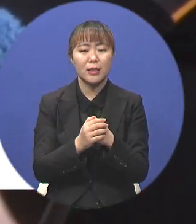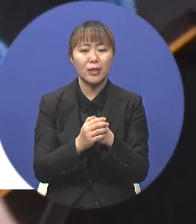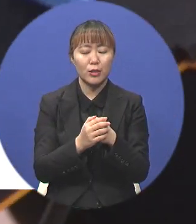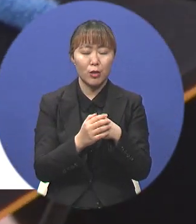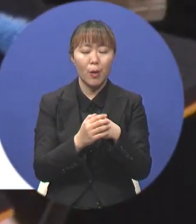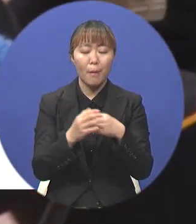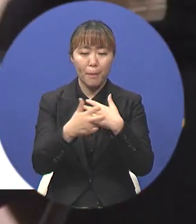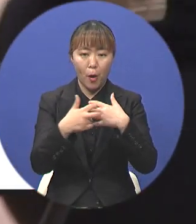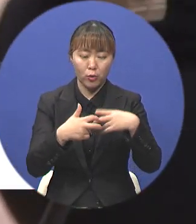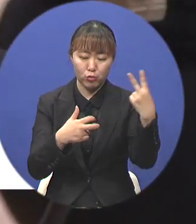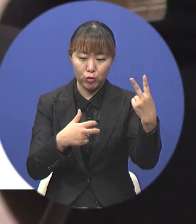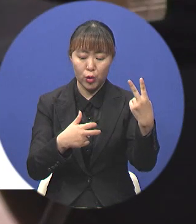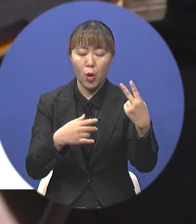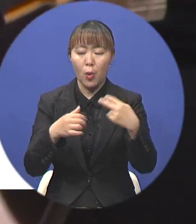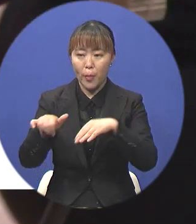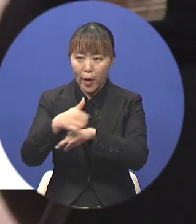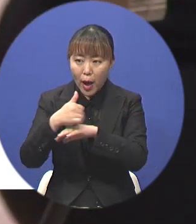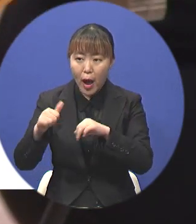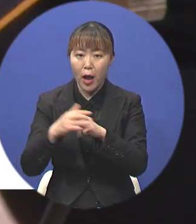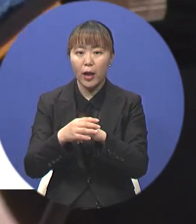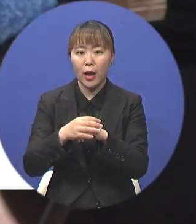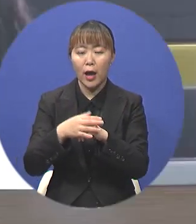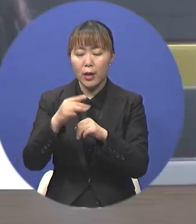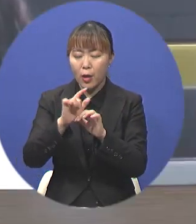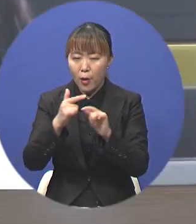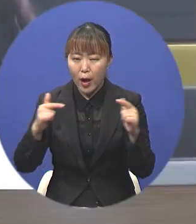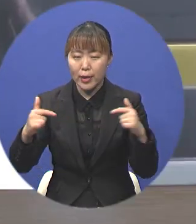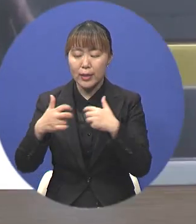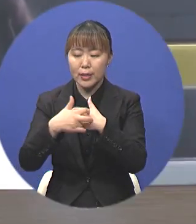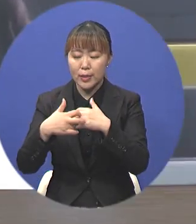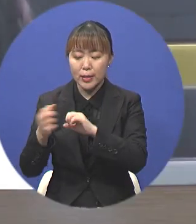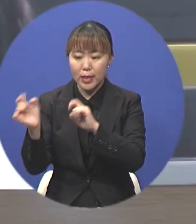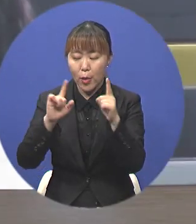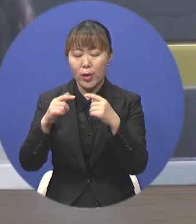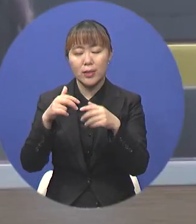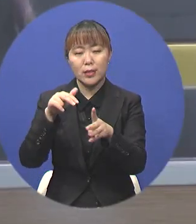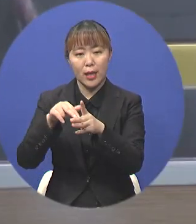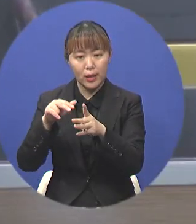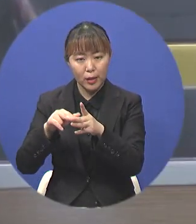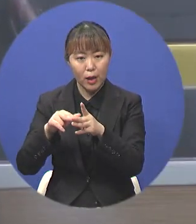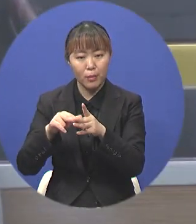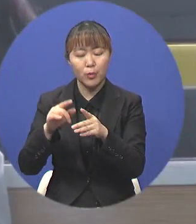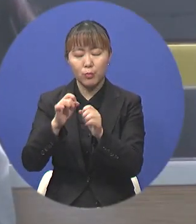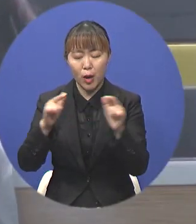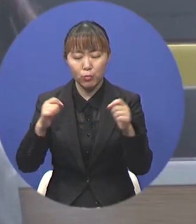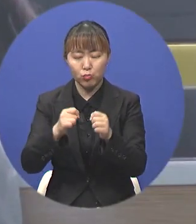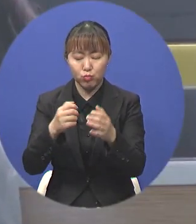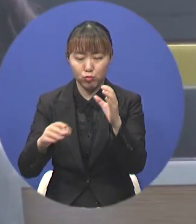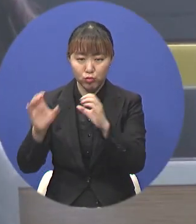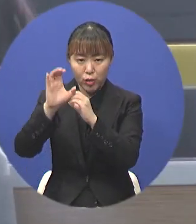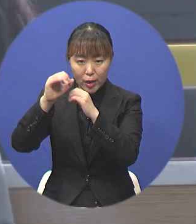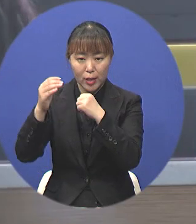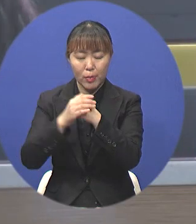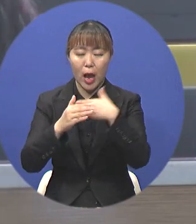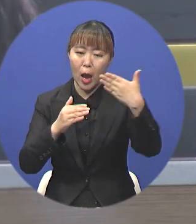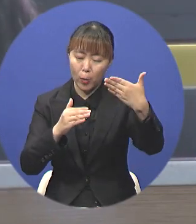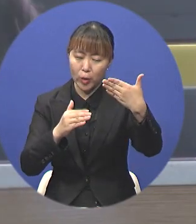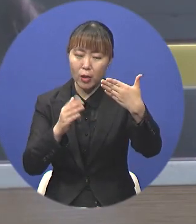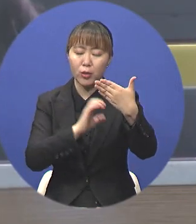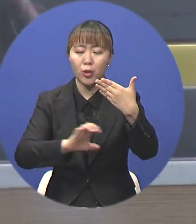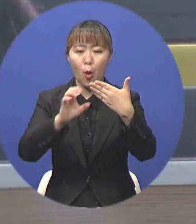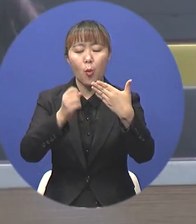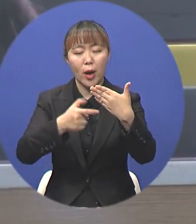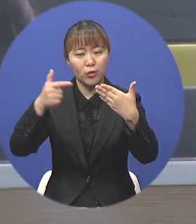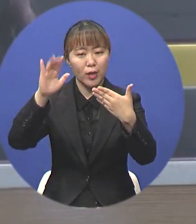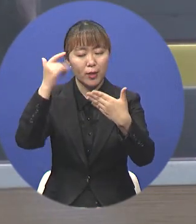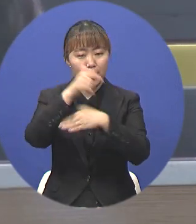2개소, 외래와 납병동 중심에 어린이 재활의료센터 6개소를 추가 건립해 총 9개소 의료기관을 확충할